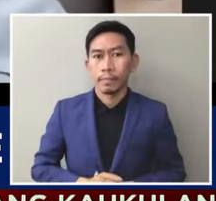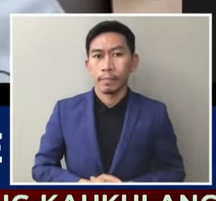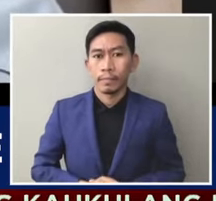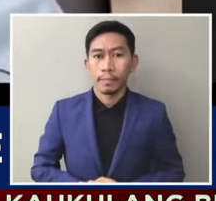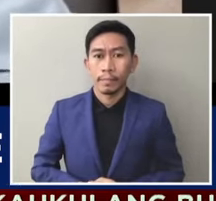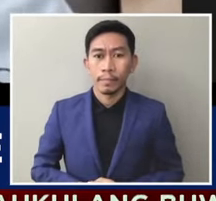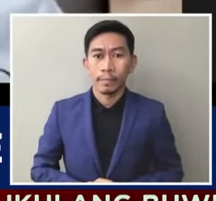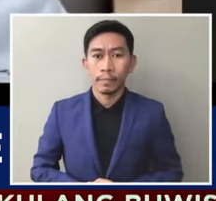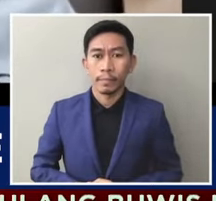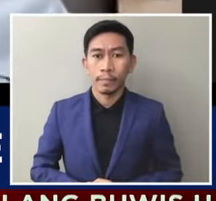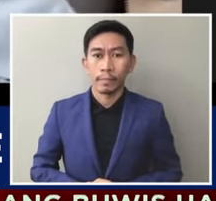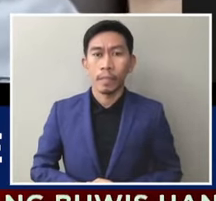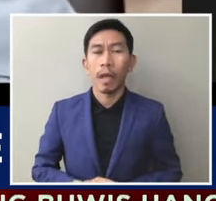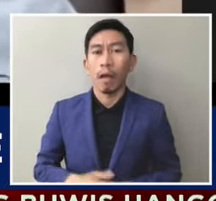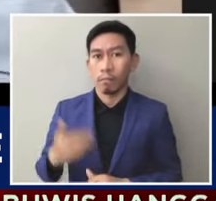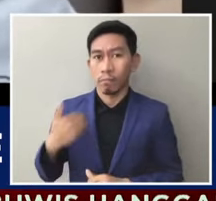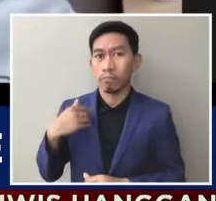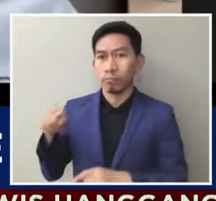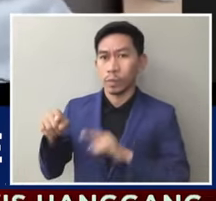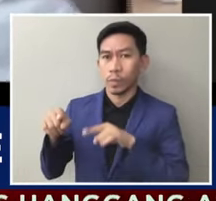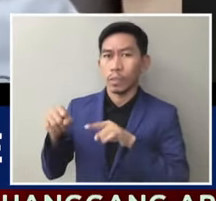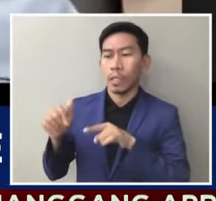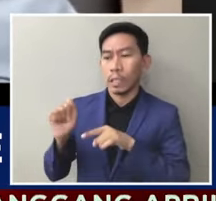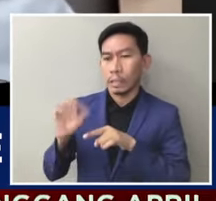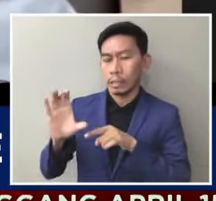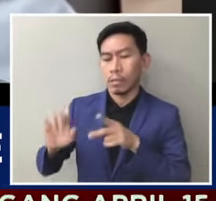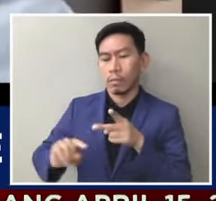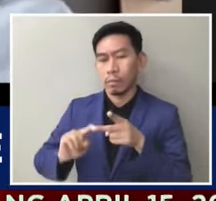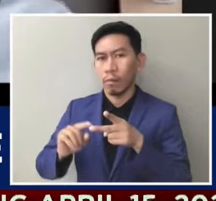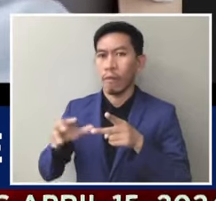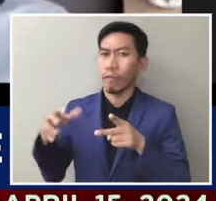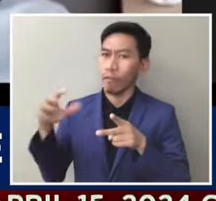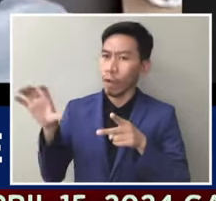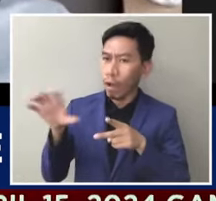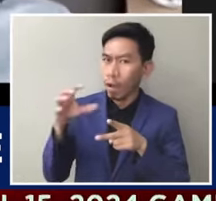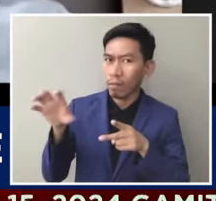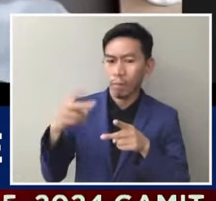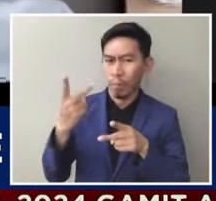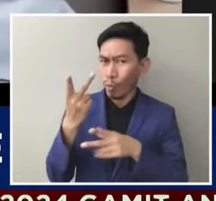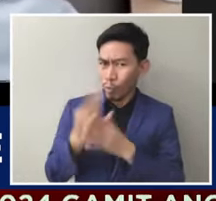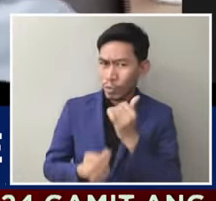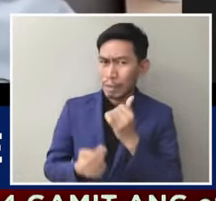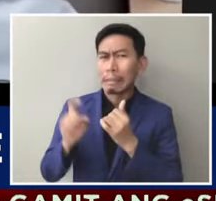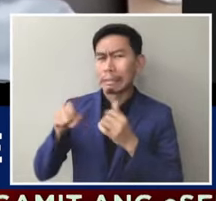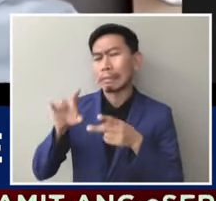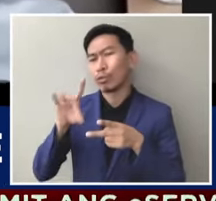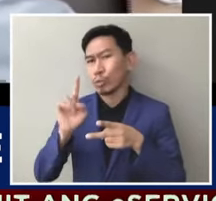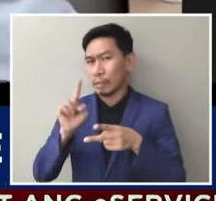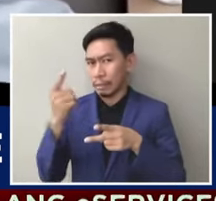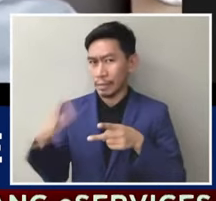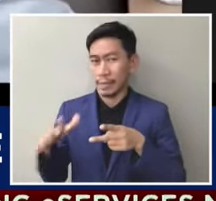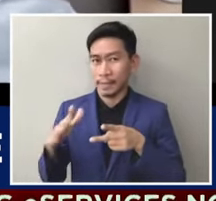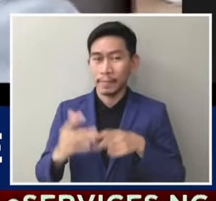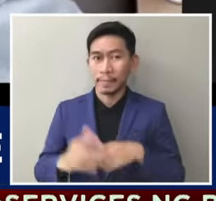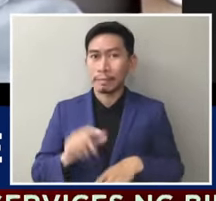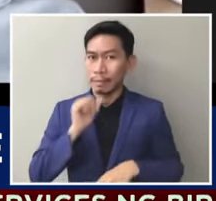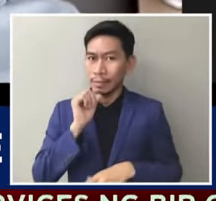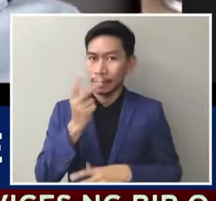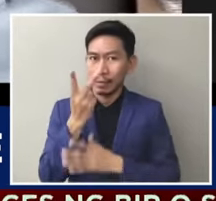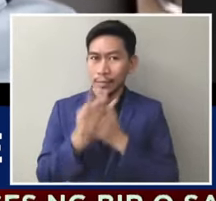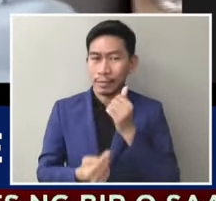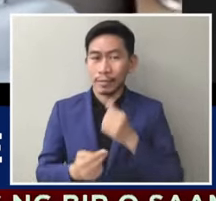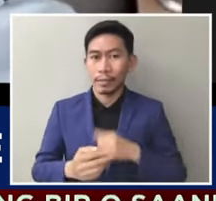Bukas na yung aircon, bukas pa rin yung electric pan. Isa na lang sana, di ba? At the same time, di ba yung pagkuha natin